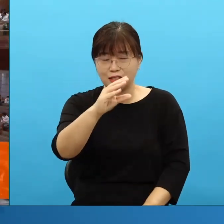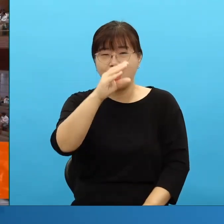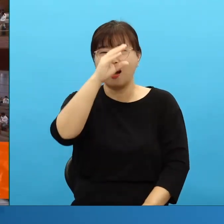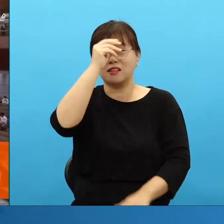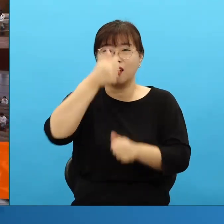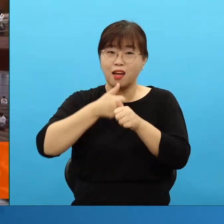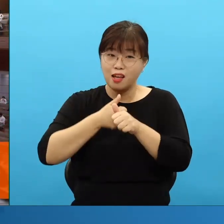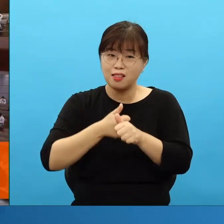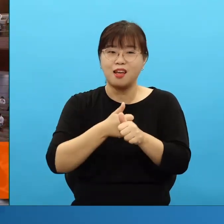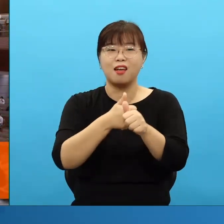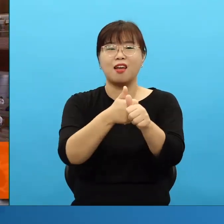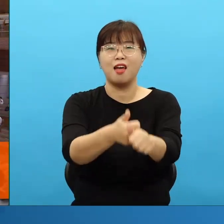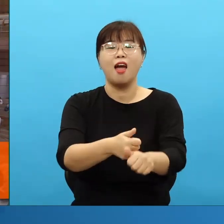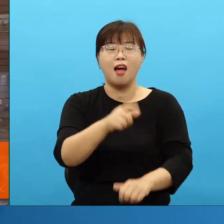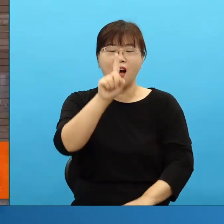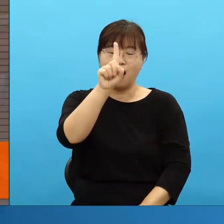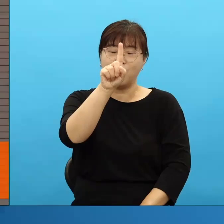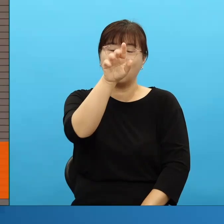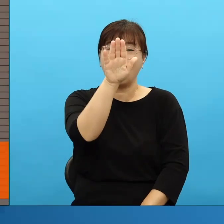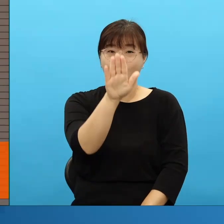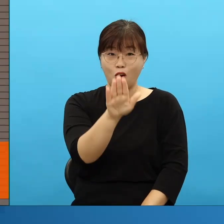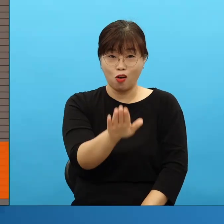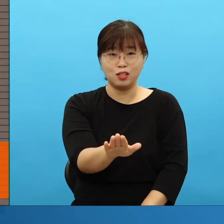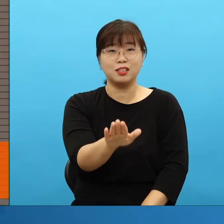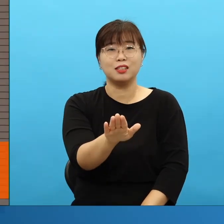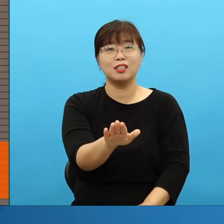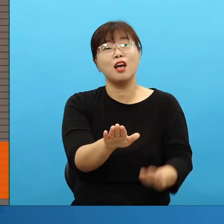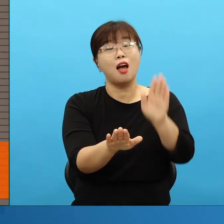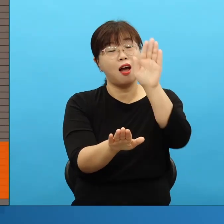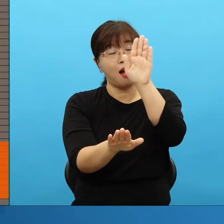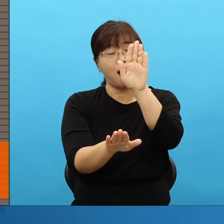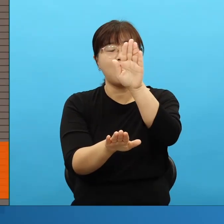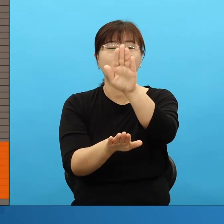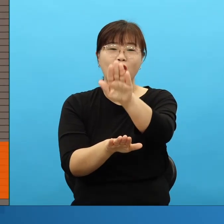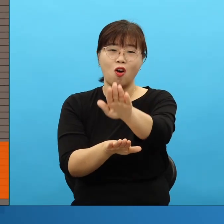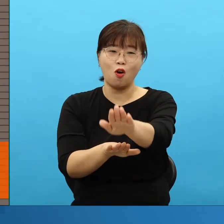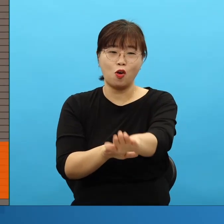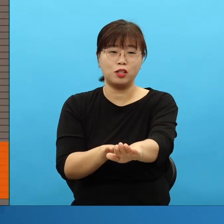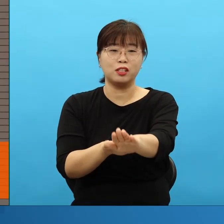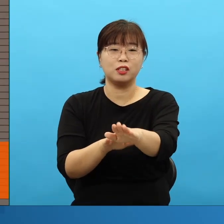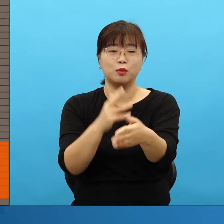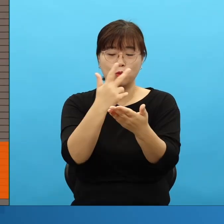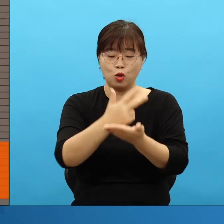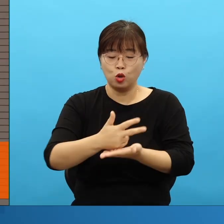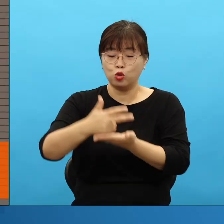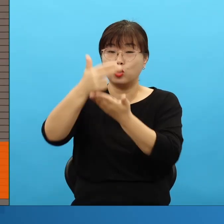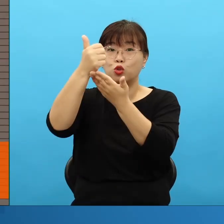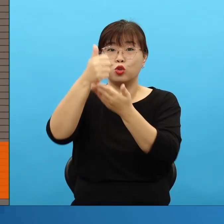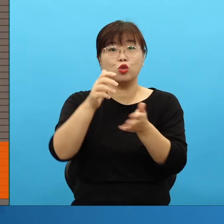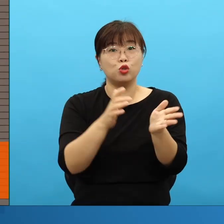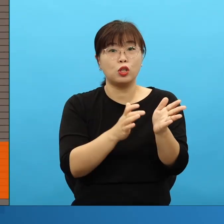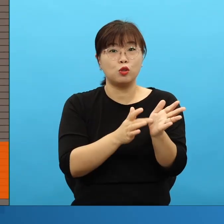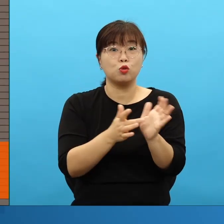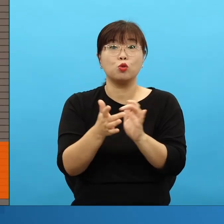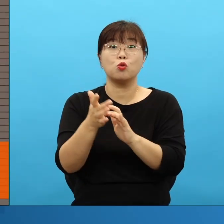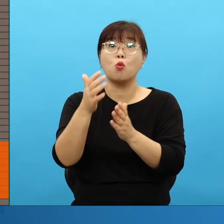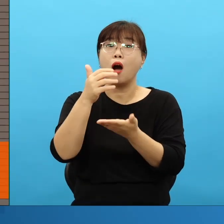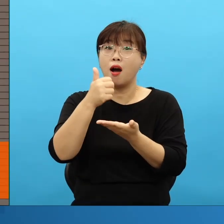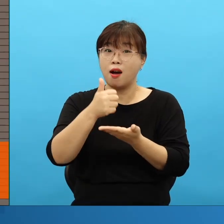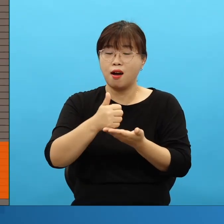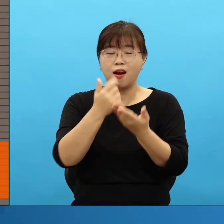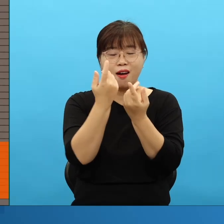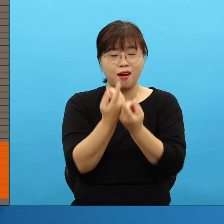발자취를 밟게 돼. 한 걸음 한 걸음 주